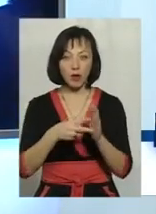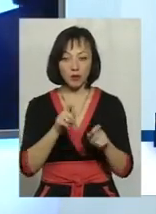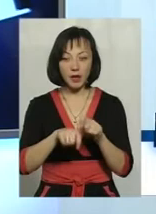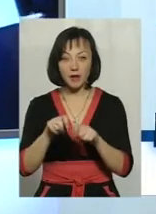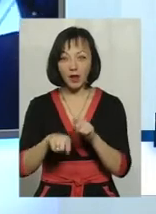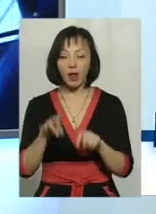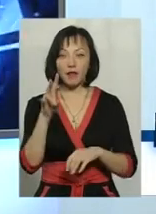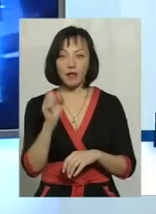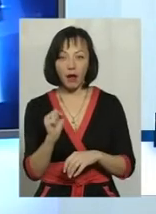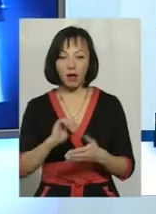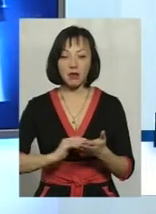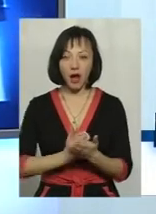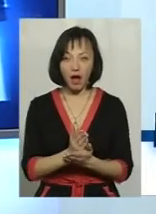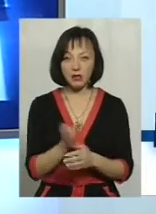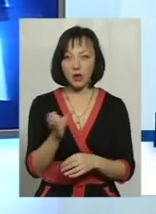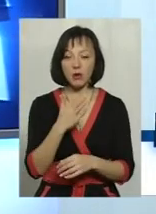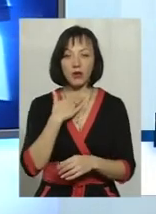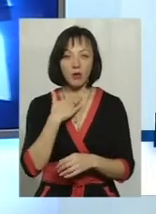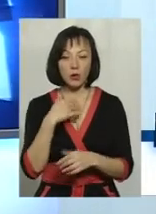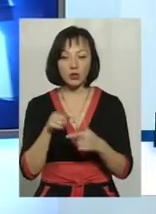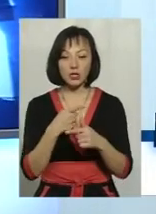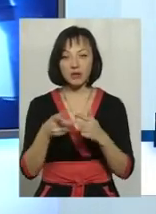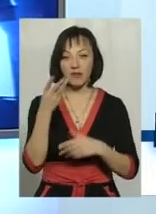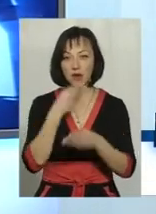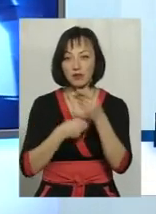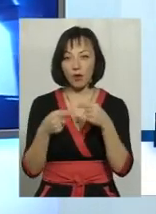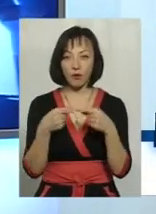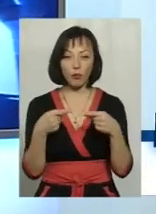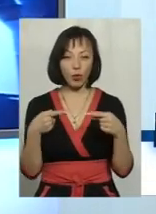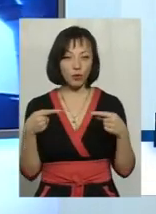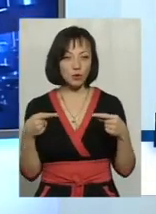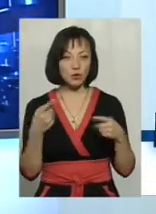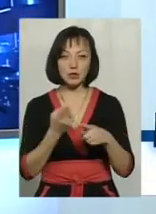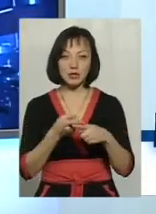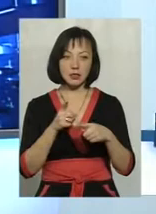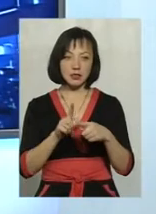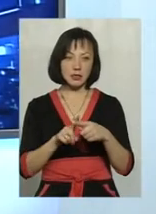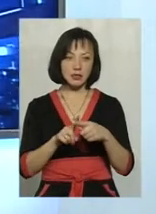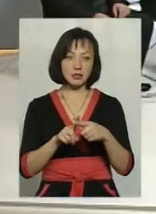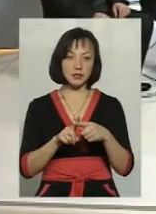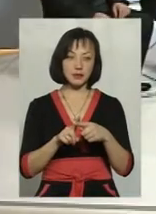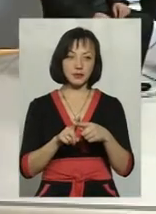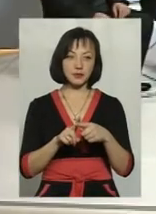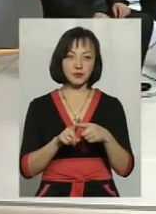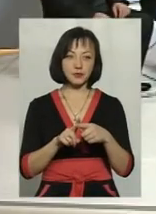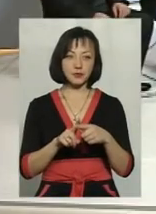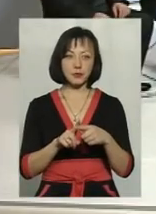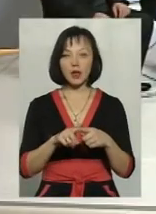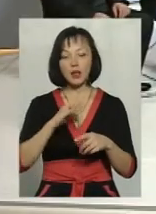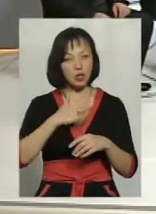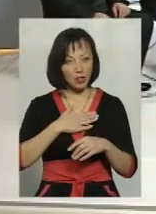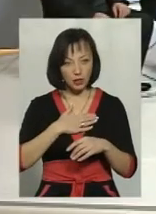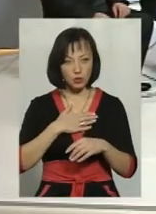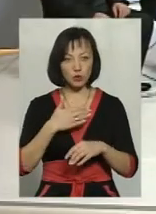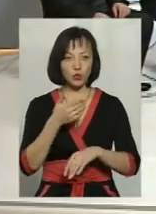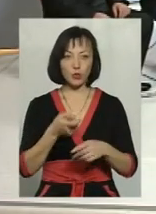Проте на якість алкогольних напоїв чи фальсифікованої продукції, це добре, що на адресу нашого управління